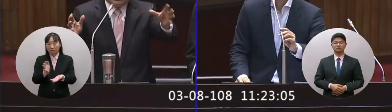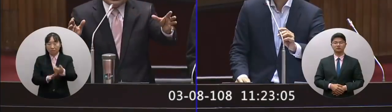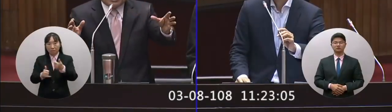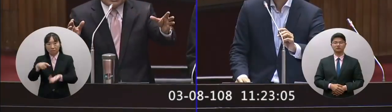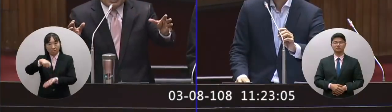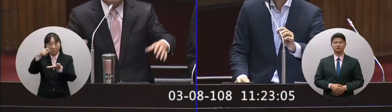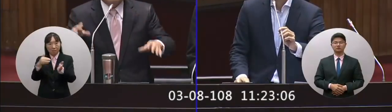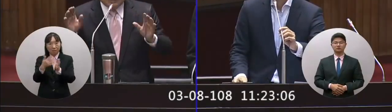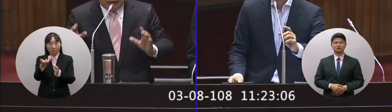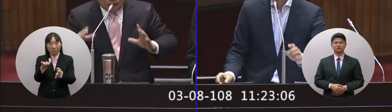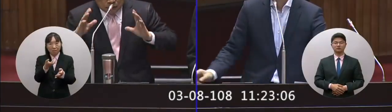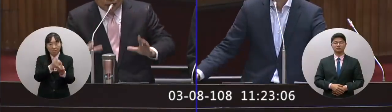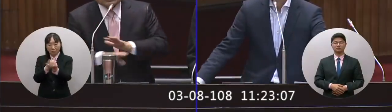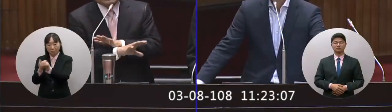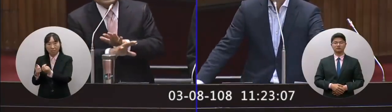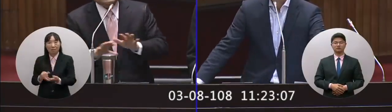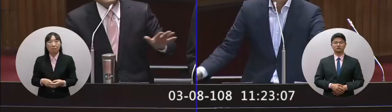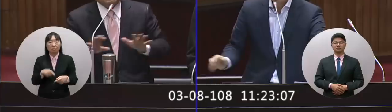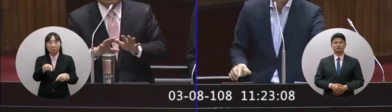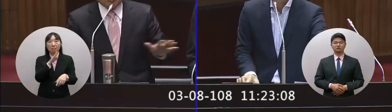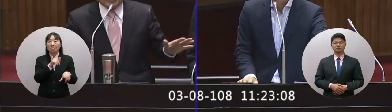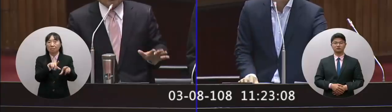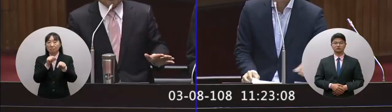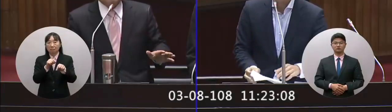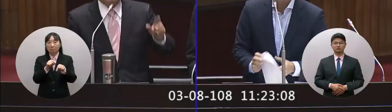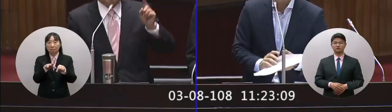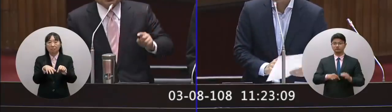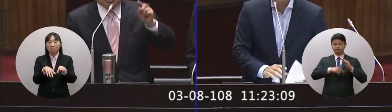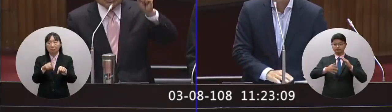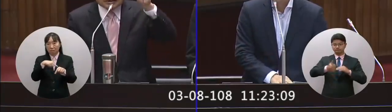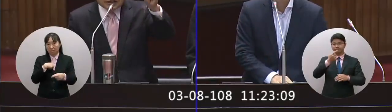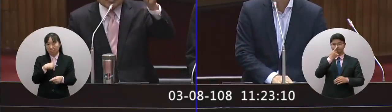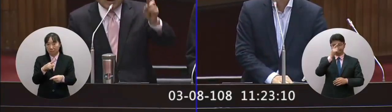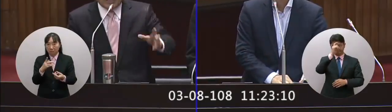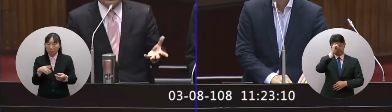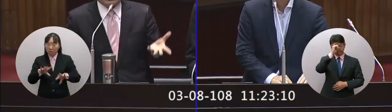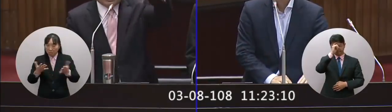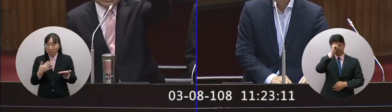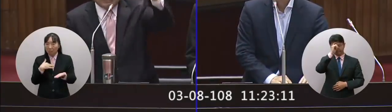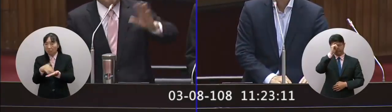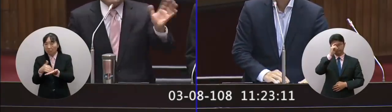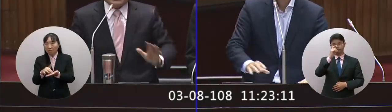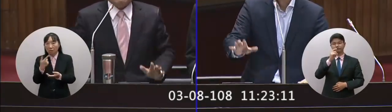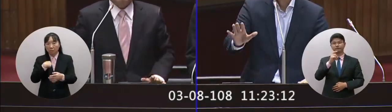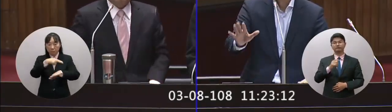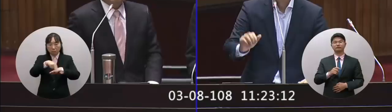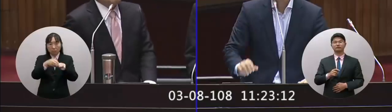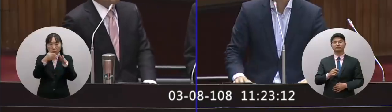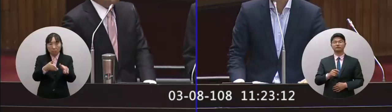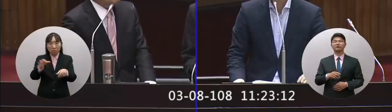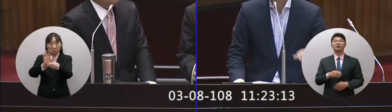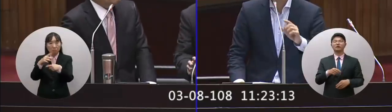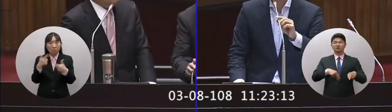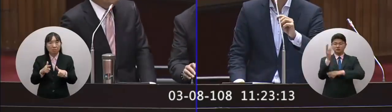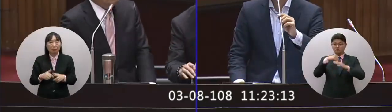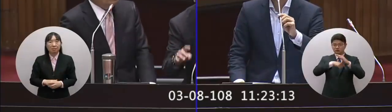讲很多计算一样。那这个是依据推估，所以 院长，我希望 说计划要去涨，不是这样。 对，